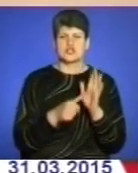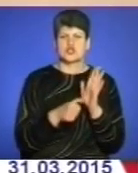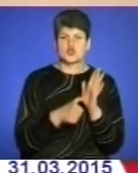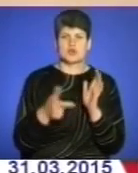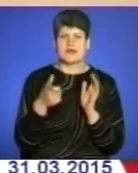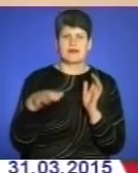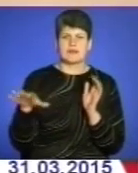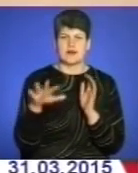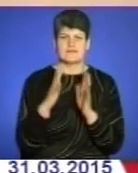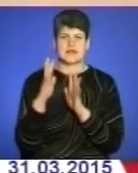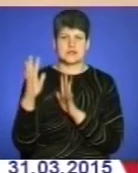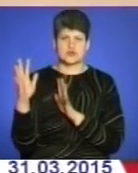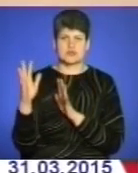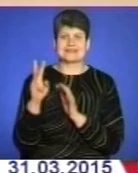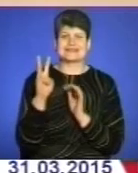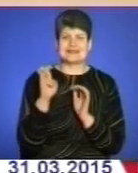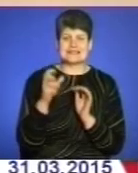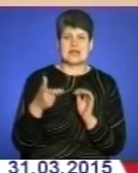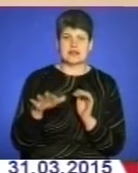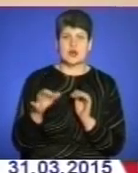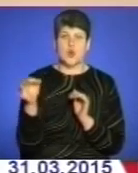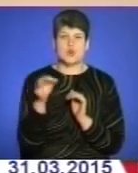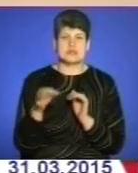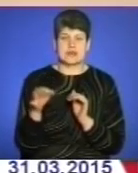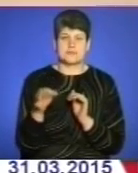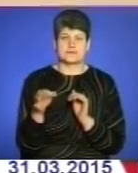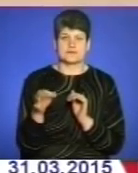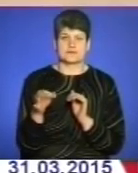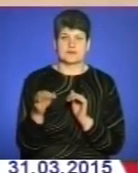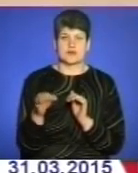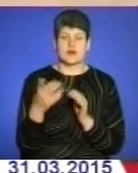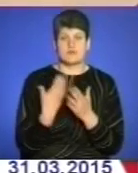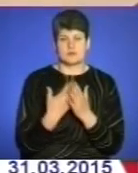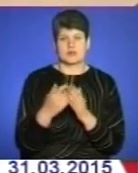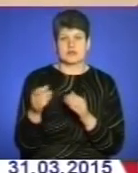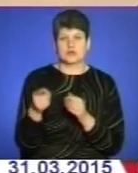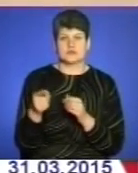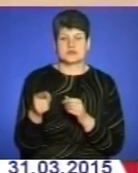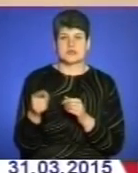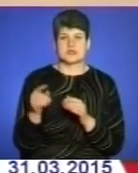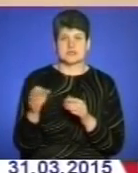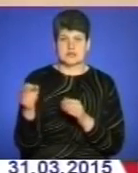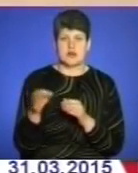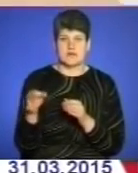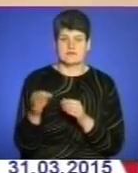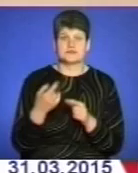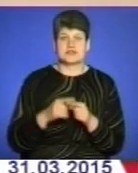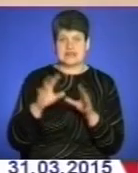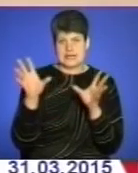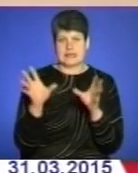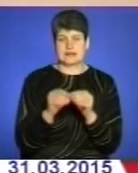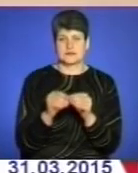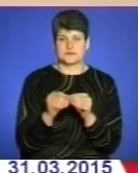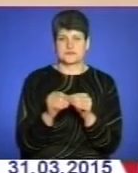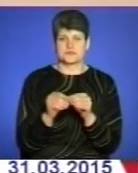лісу, 300 гектарів озера або Тернопільського ставу, це єдиний комплекс,